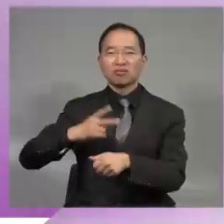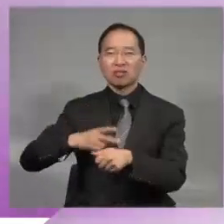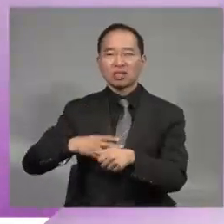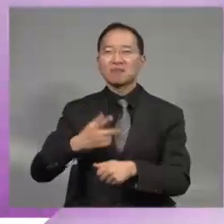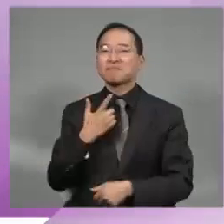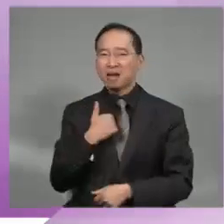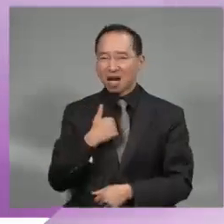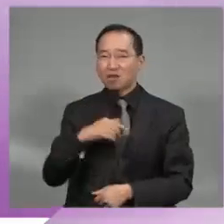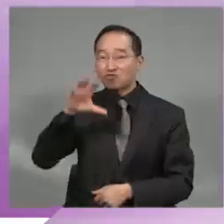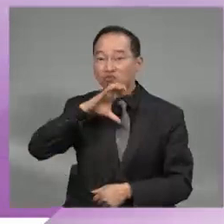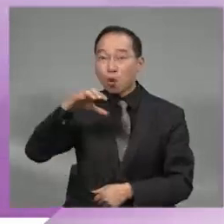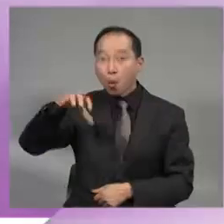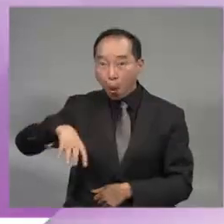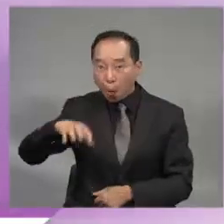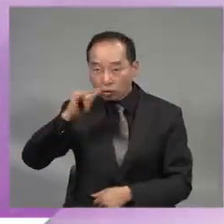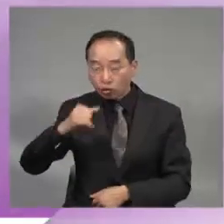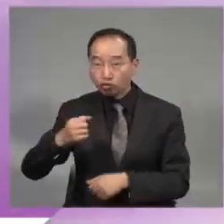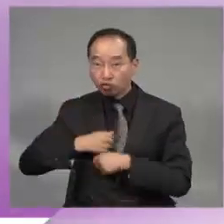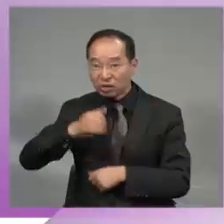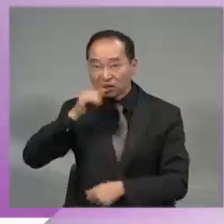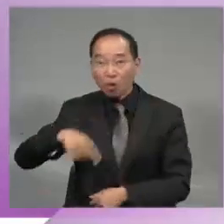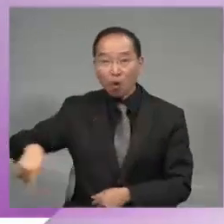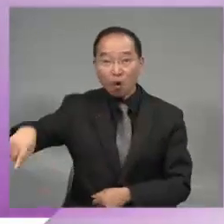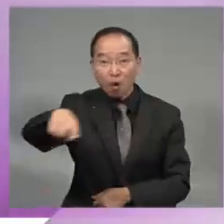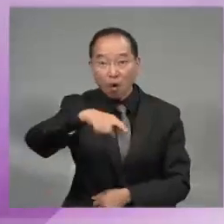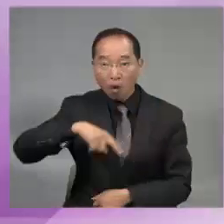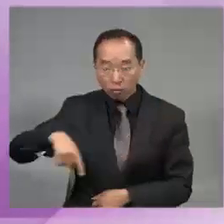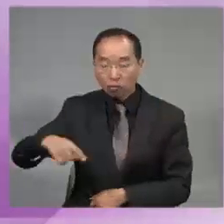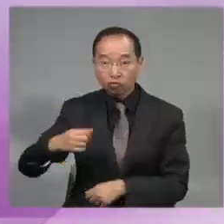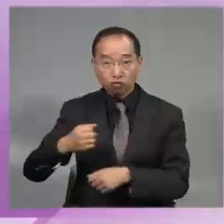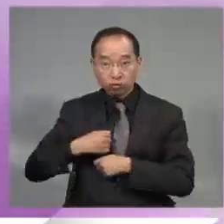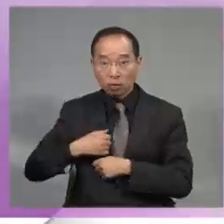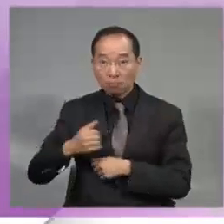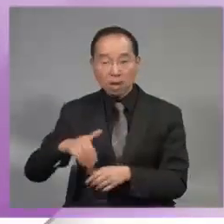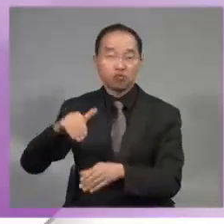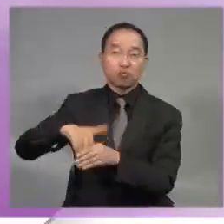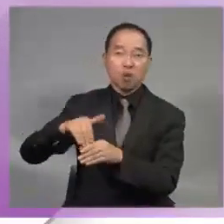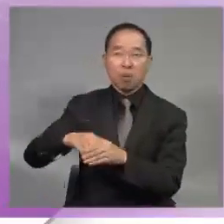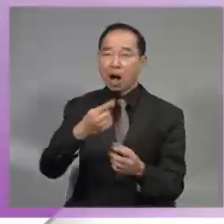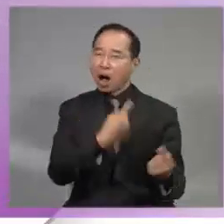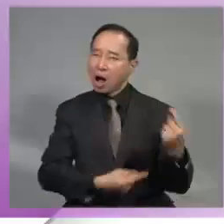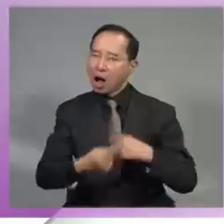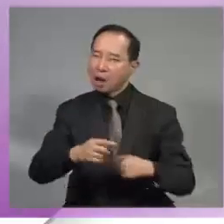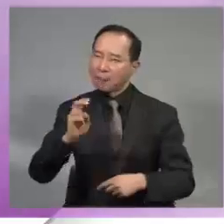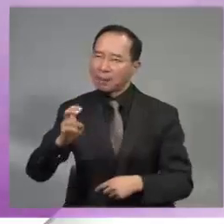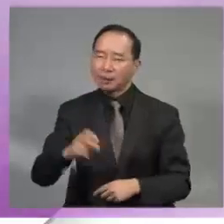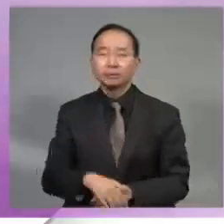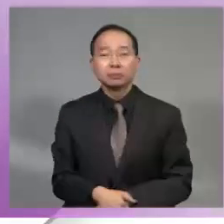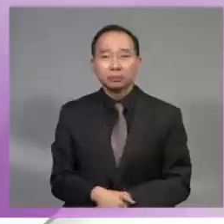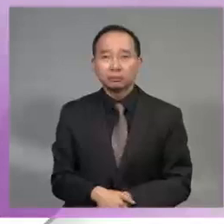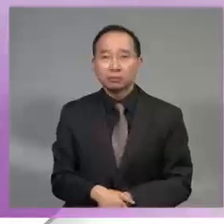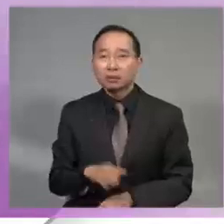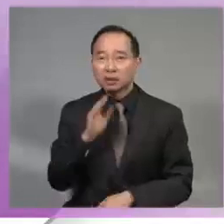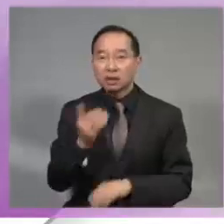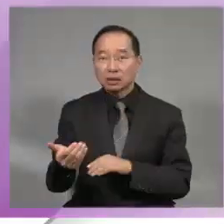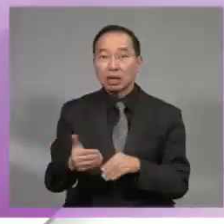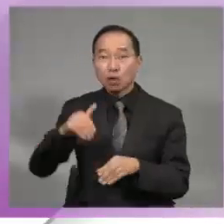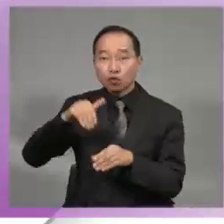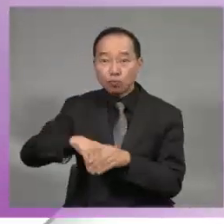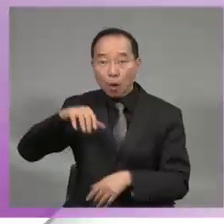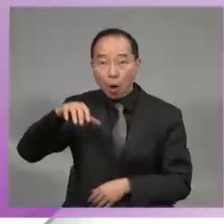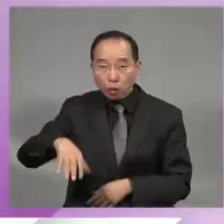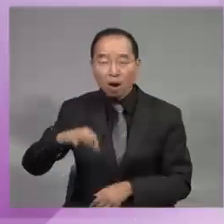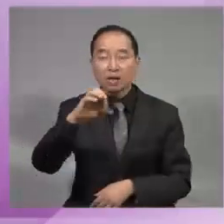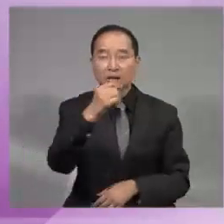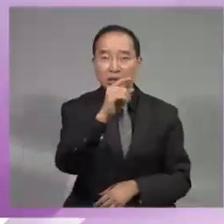있다 보니까 네, 네. 또 이제 군인들도 있고 아마 많은 또 군인들이 또 직접 저기서 투표를 하지 않았을까 네, 실제로 사전투표소를